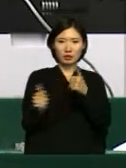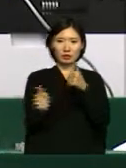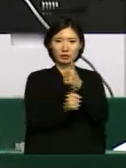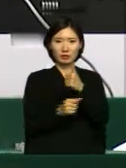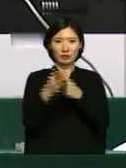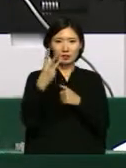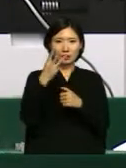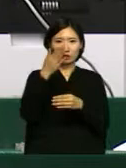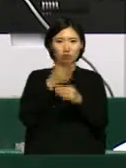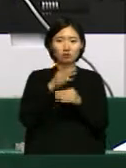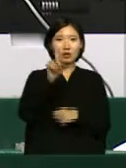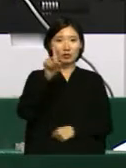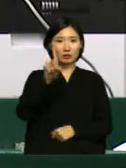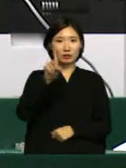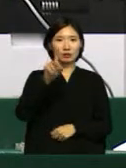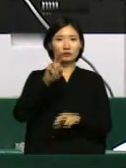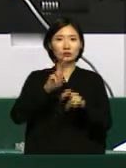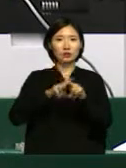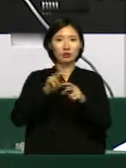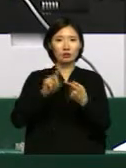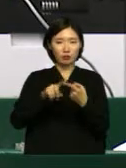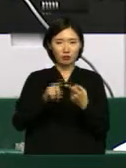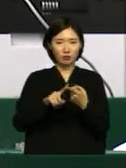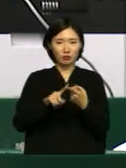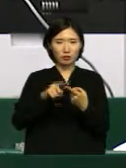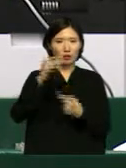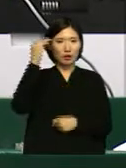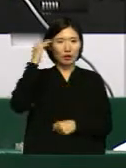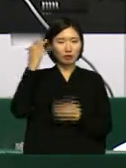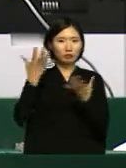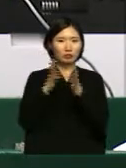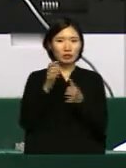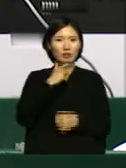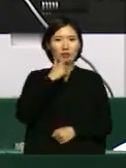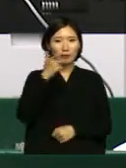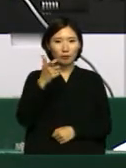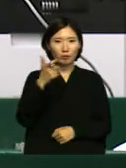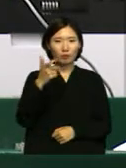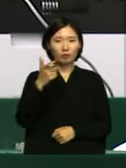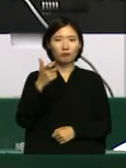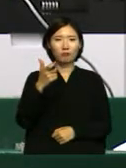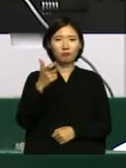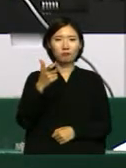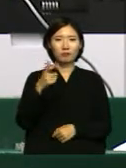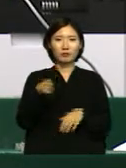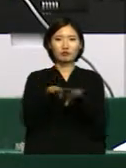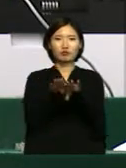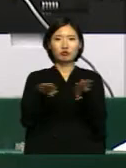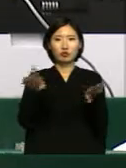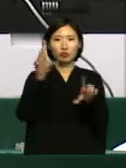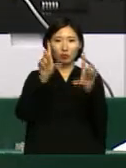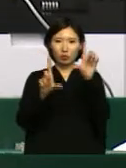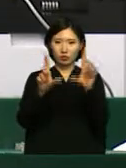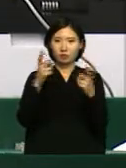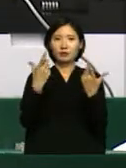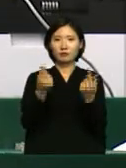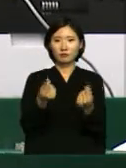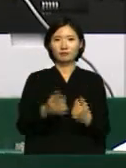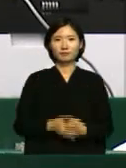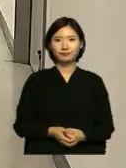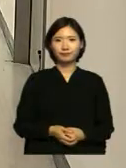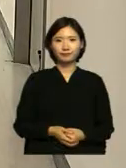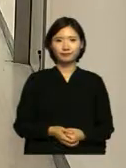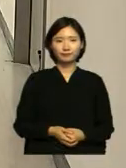상임위원장 3석 중에 1석 정도는 그래도 한국당에 양보를 좀 하시는 게 균형적인 모습이 아닐까 하는 생각이